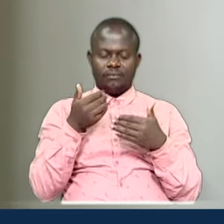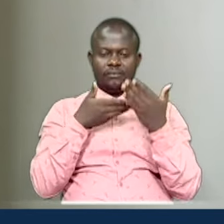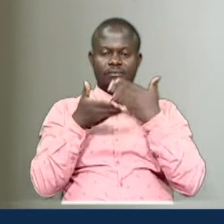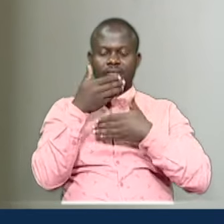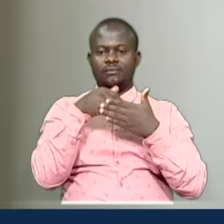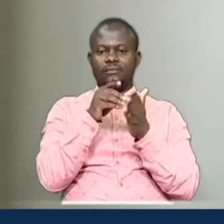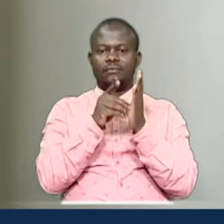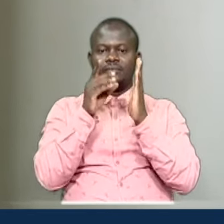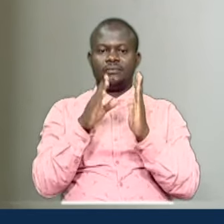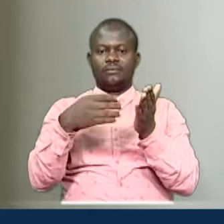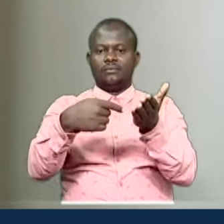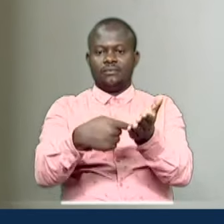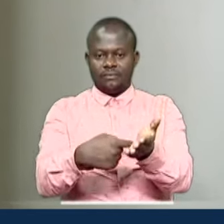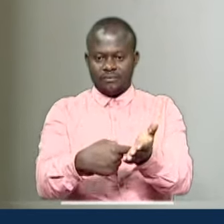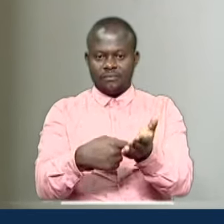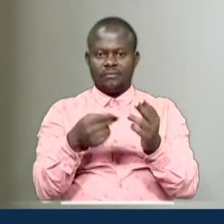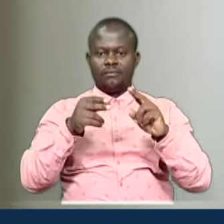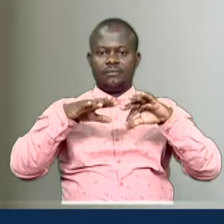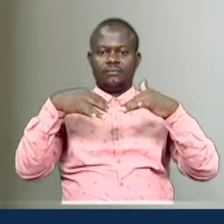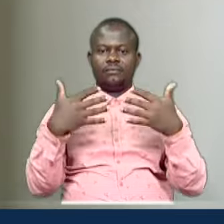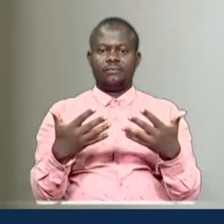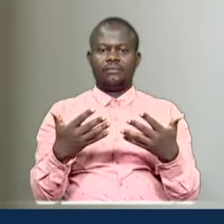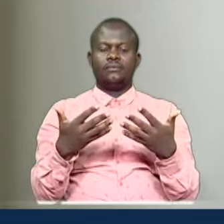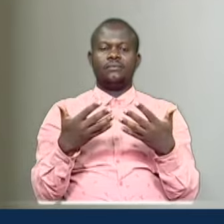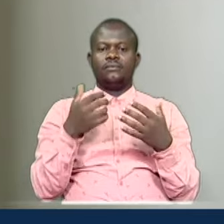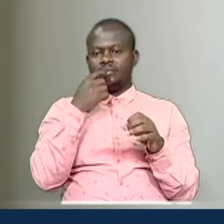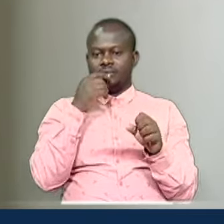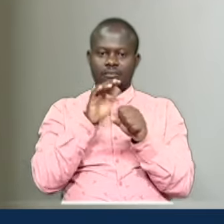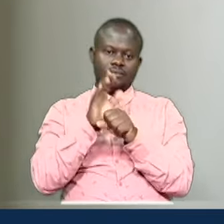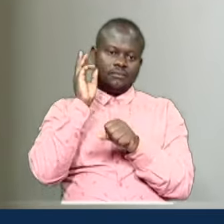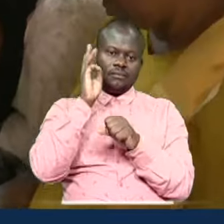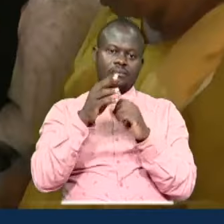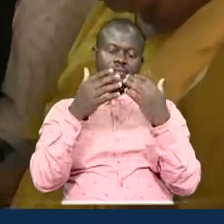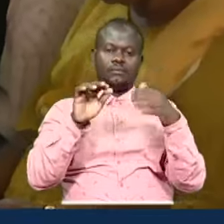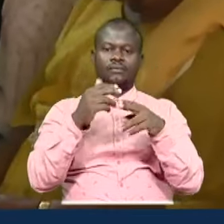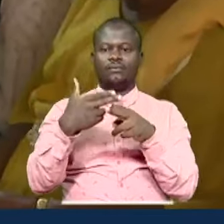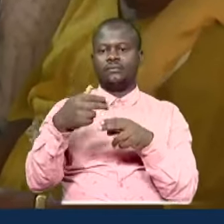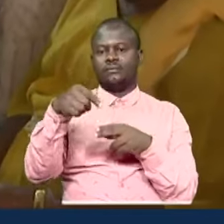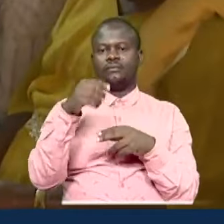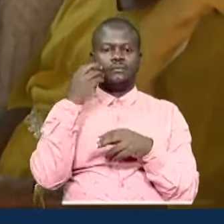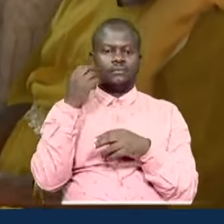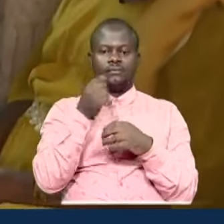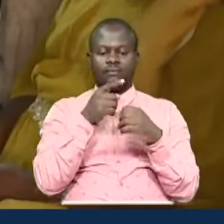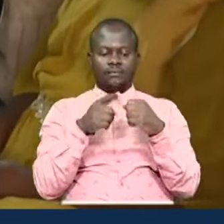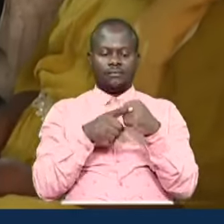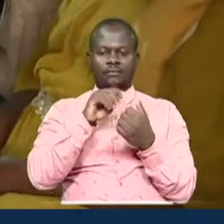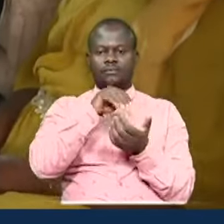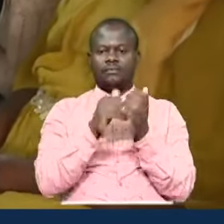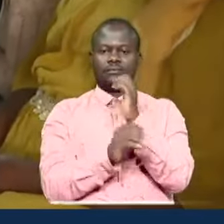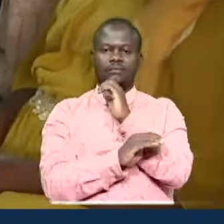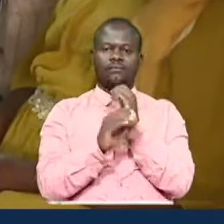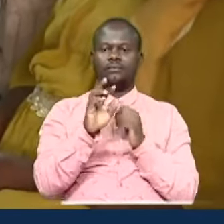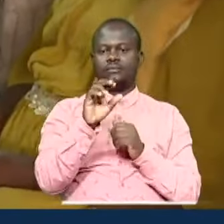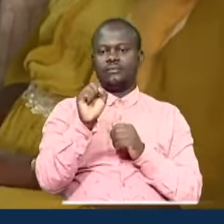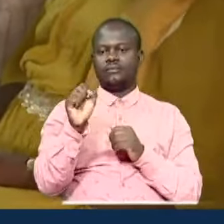n'abaganga bavura bigenda umuntu yakwizeza yuko bizarangira mu gihe cya vuba. Buri mezi atandatu ikigo cy'igihugu